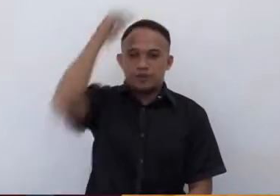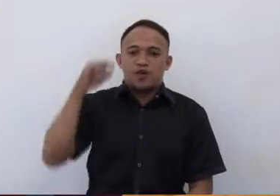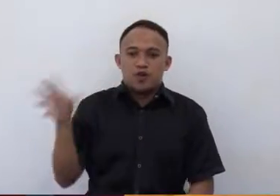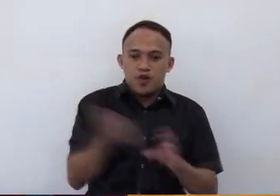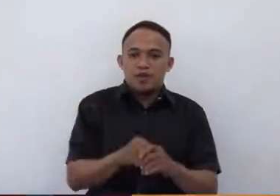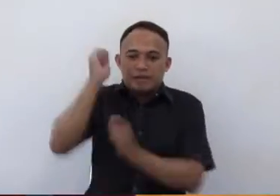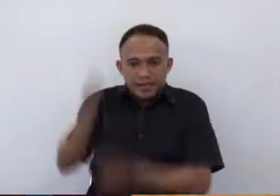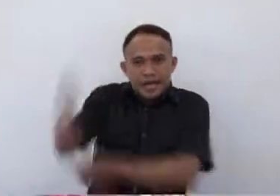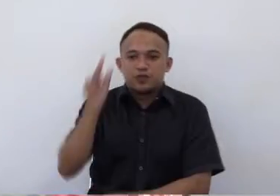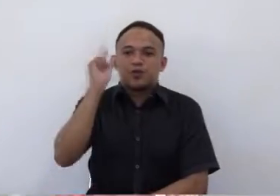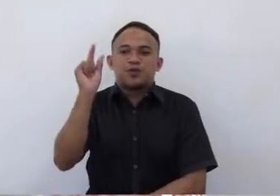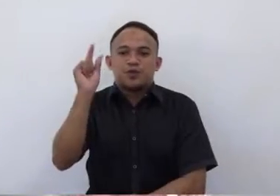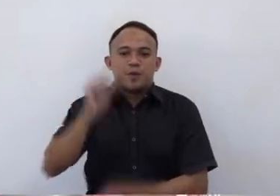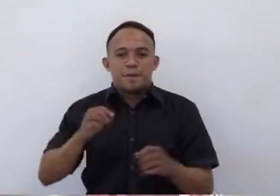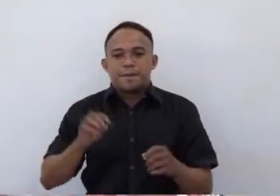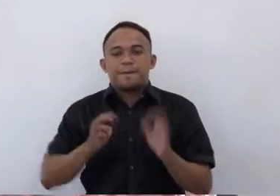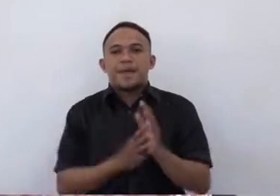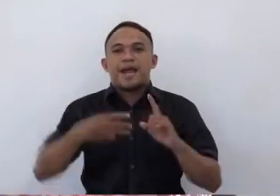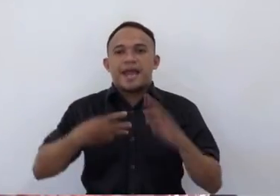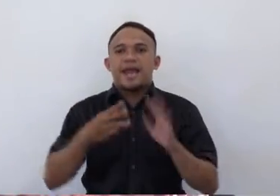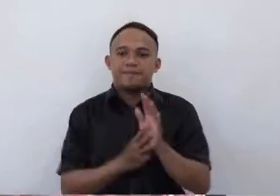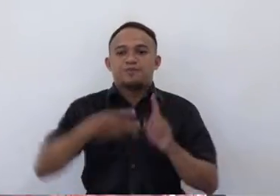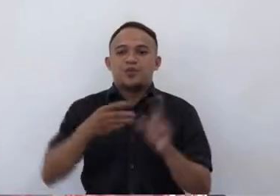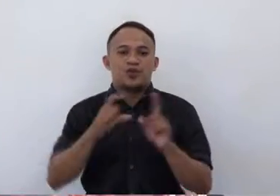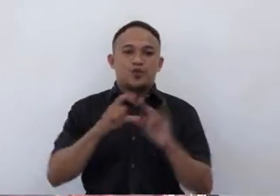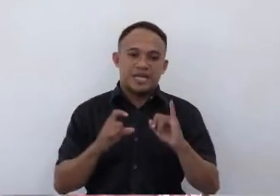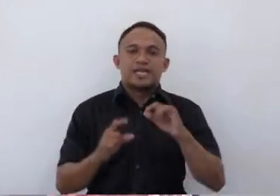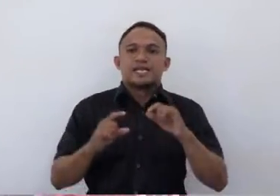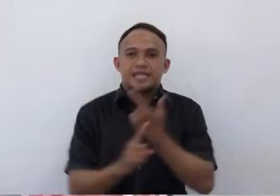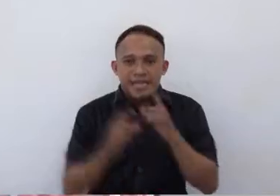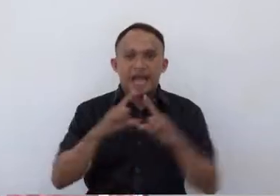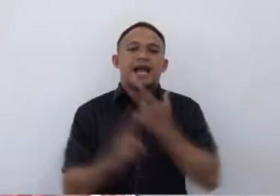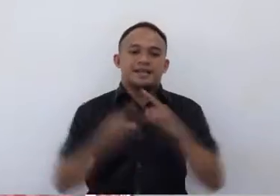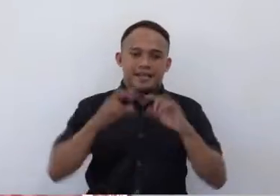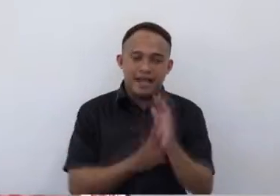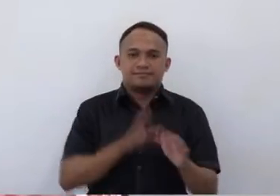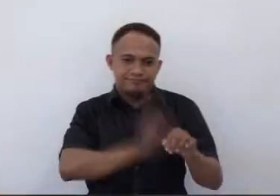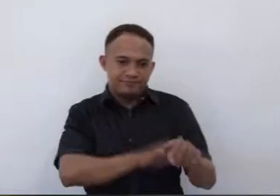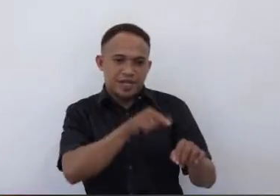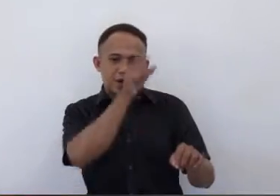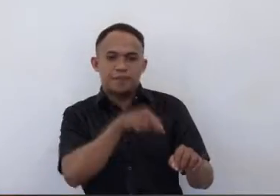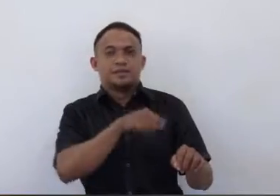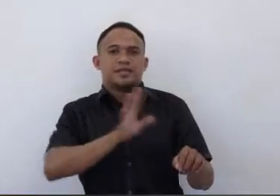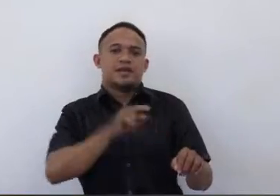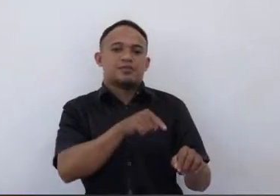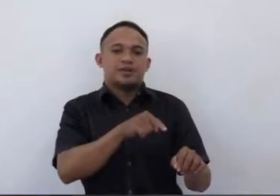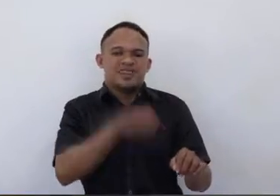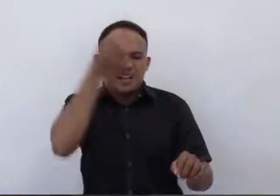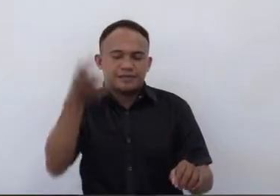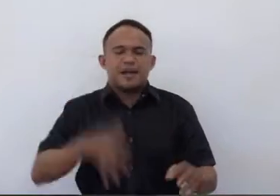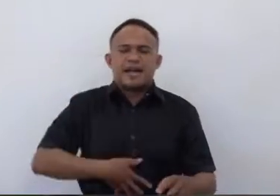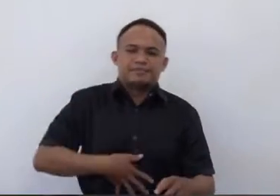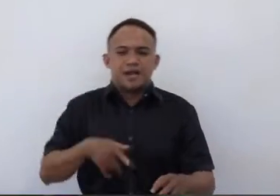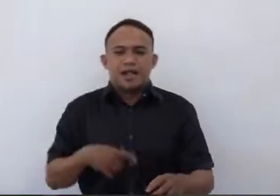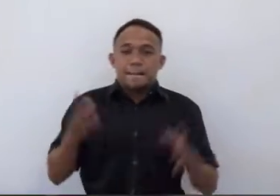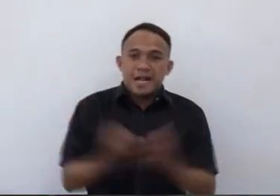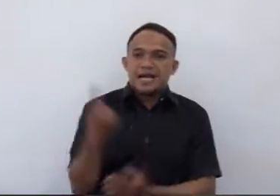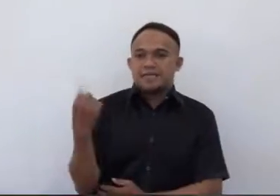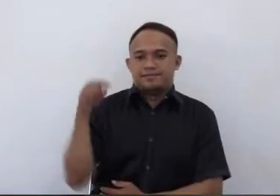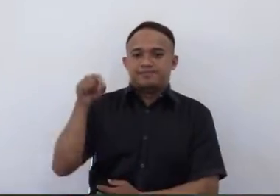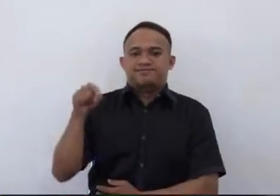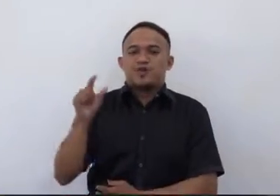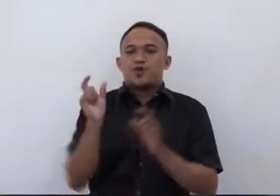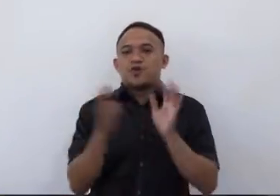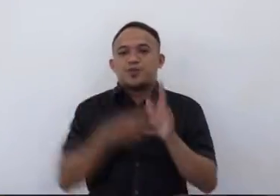Pemerintah Provinsi Gorontalo mendorong petani untuk membudidayakan porang, yaitu jenis tanaman penghasil umbi sebagai sumber